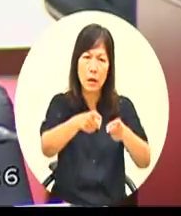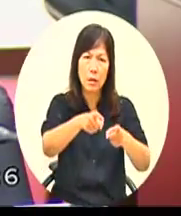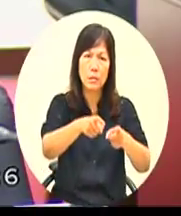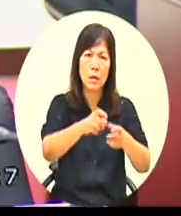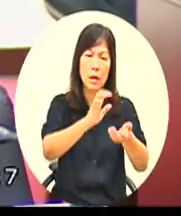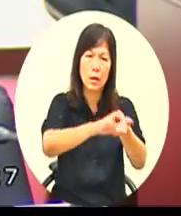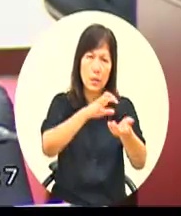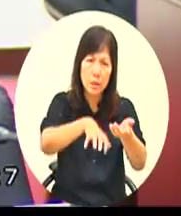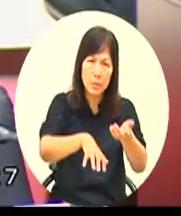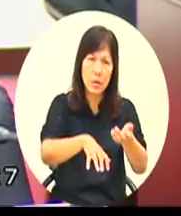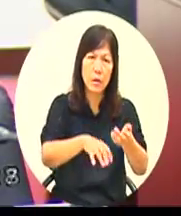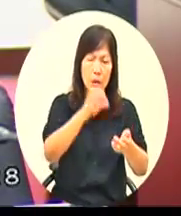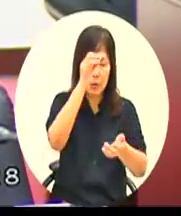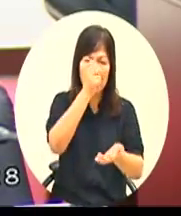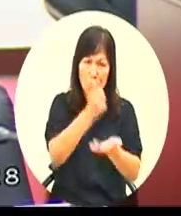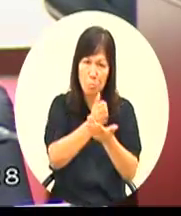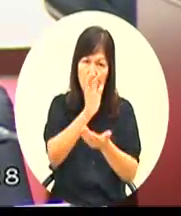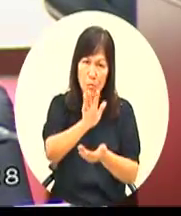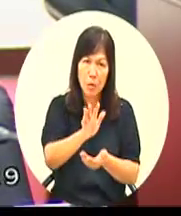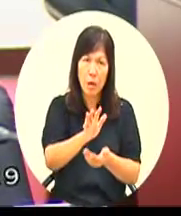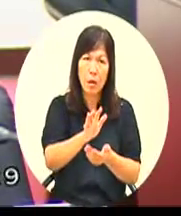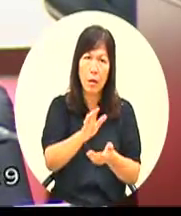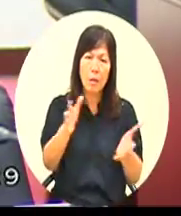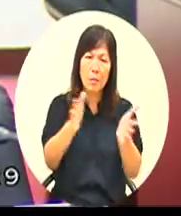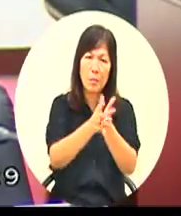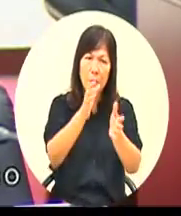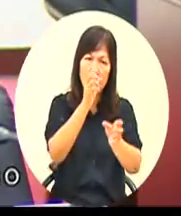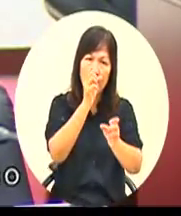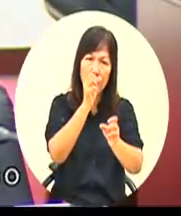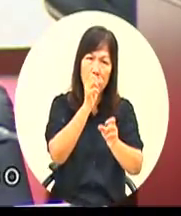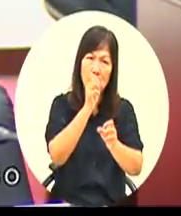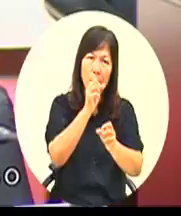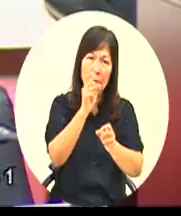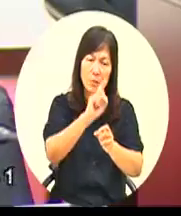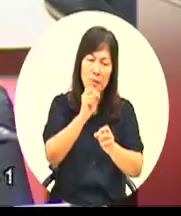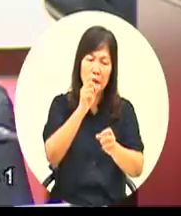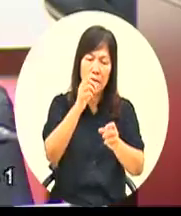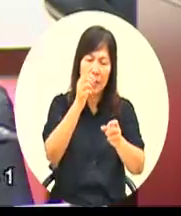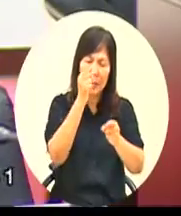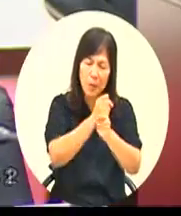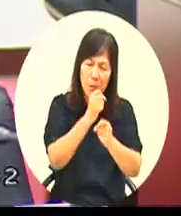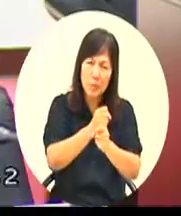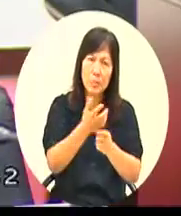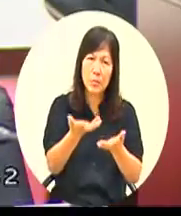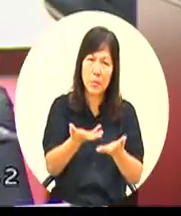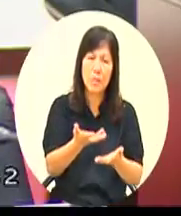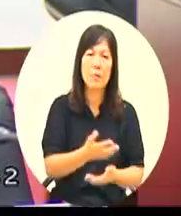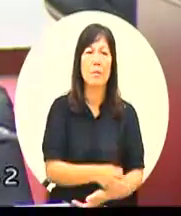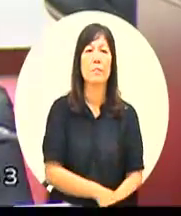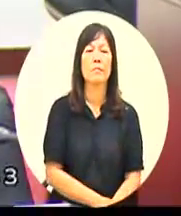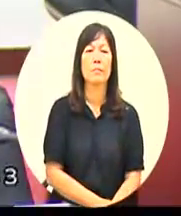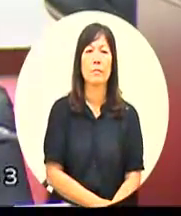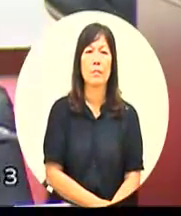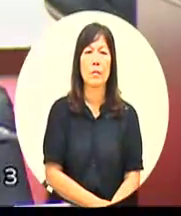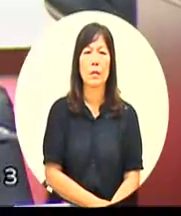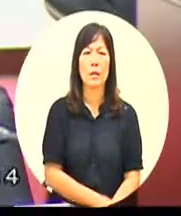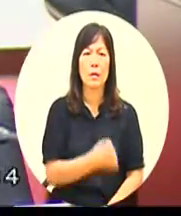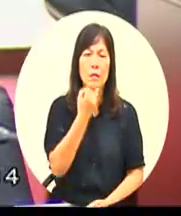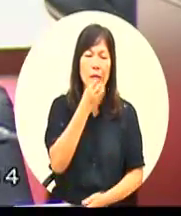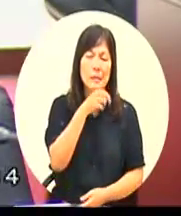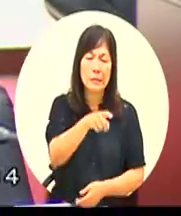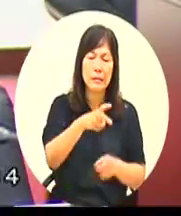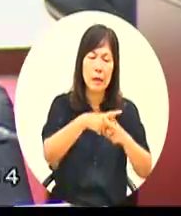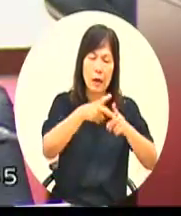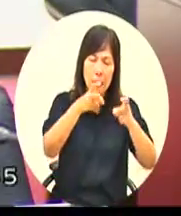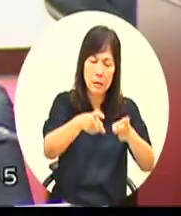医院找到你们，是不是想要来做一些结合哈？但是我觉得它不是小港的